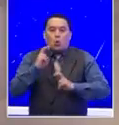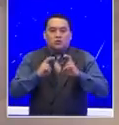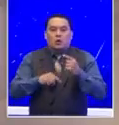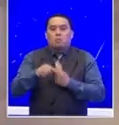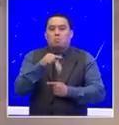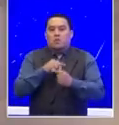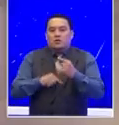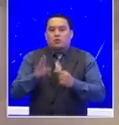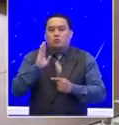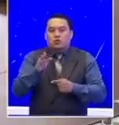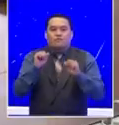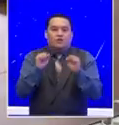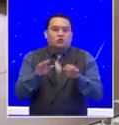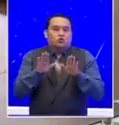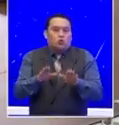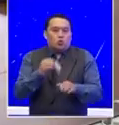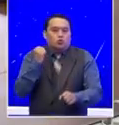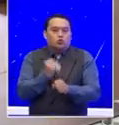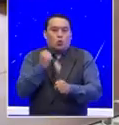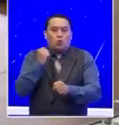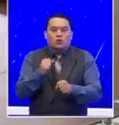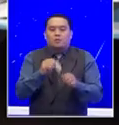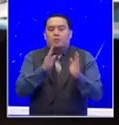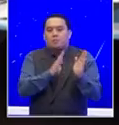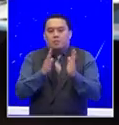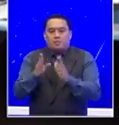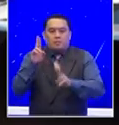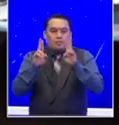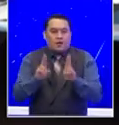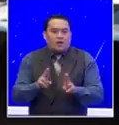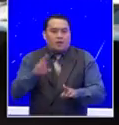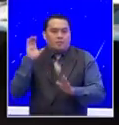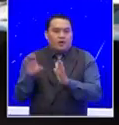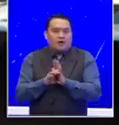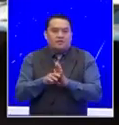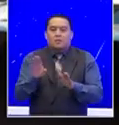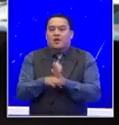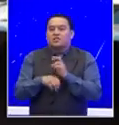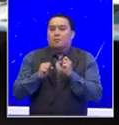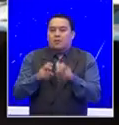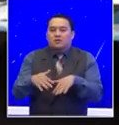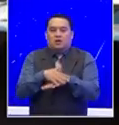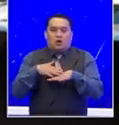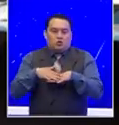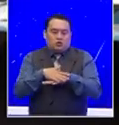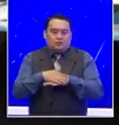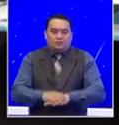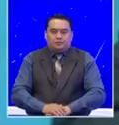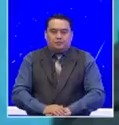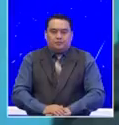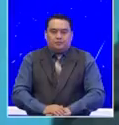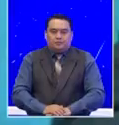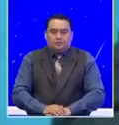субъектов бизнеса станет возможной только при строгом соблюдении санитарно-эпидемиологической безопасности, подытожил Аскар Мамин.